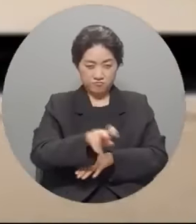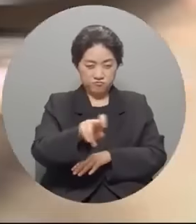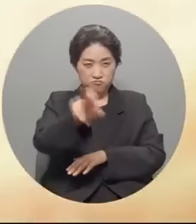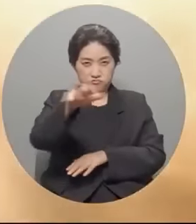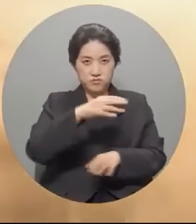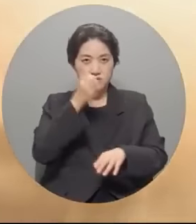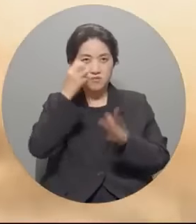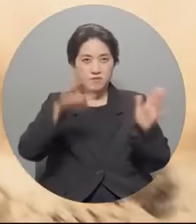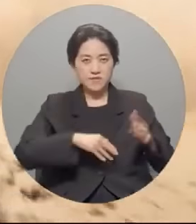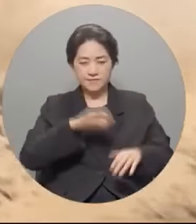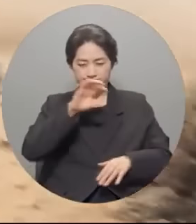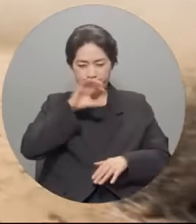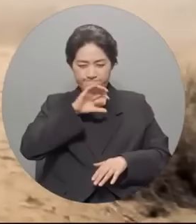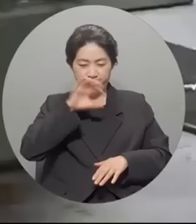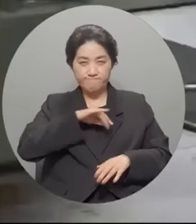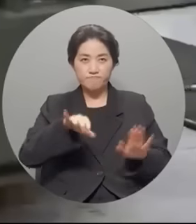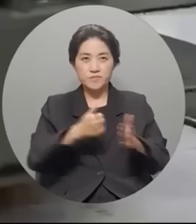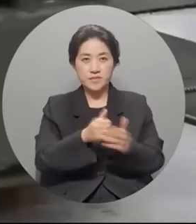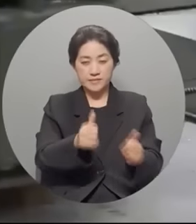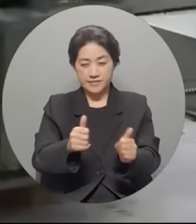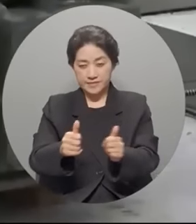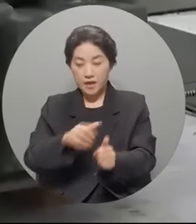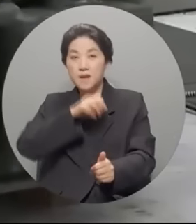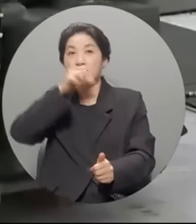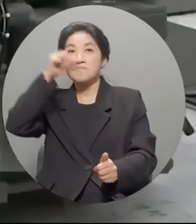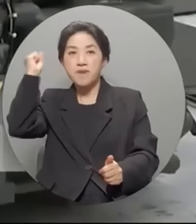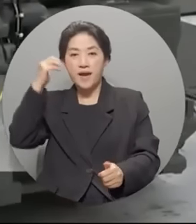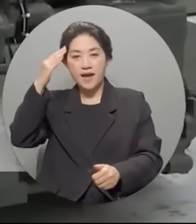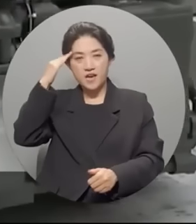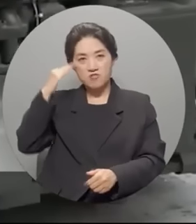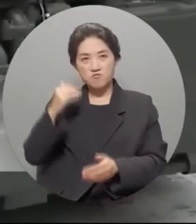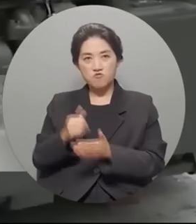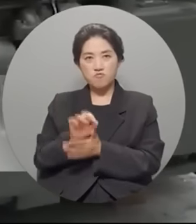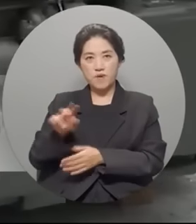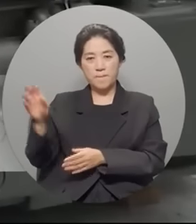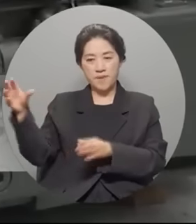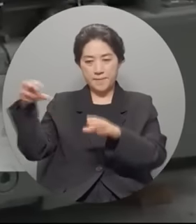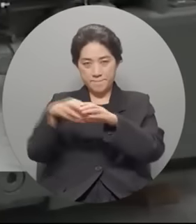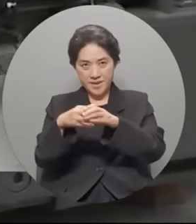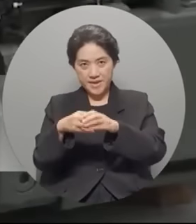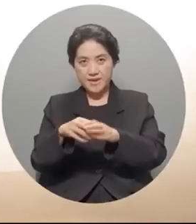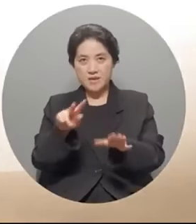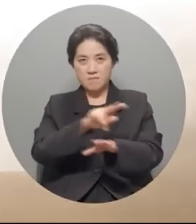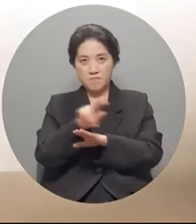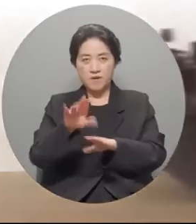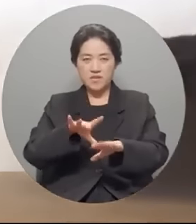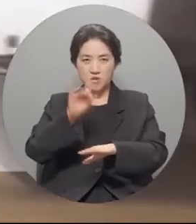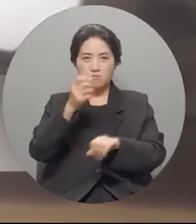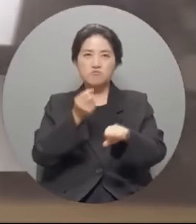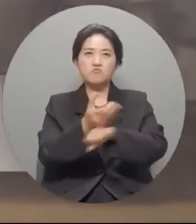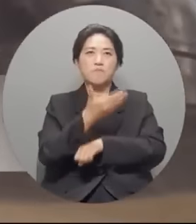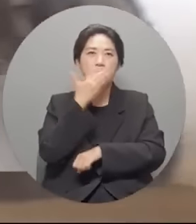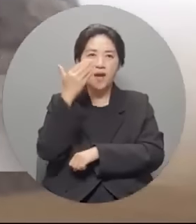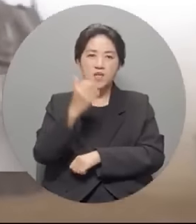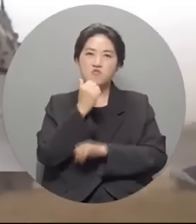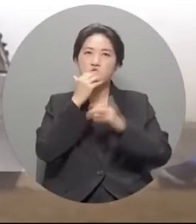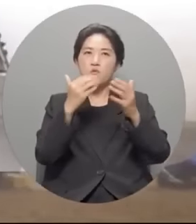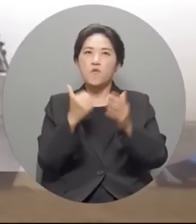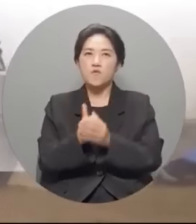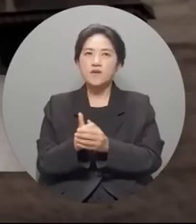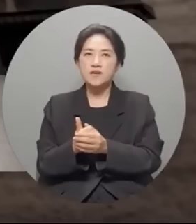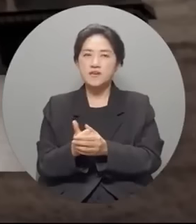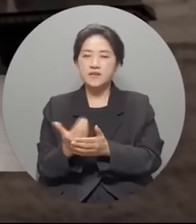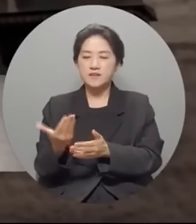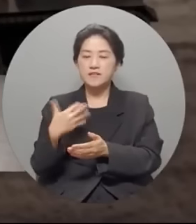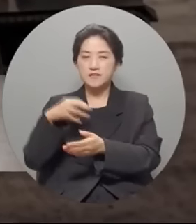달에 걸쳐 치릅니다. 통과할 경우 국산 파워팩을 탑재한 자주포의 사상 첫 수출이자 독일이 자국 파워팩을